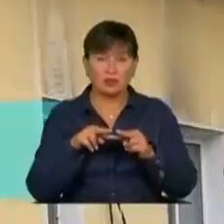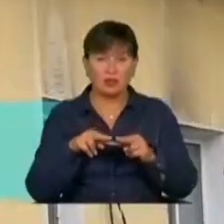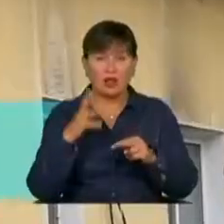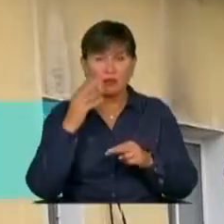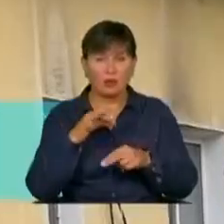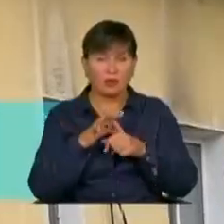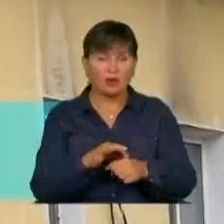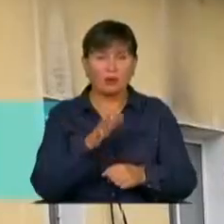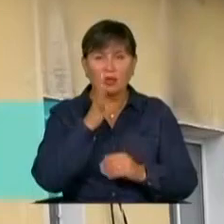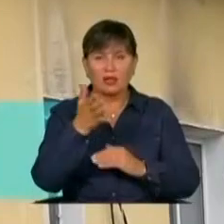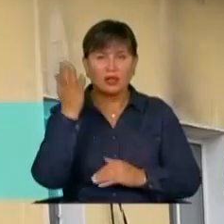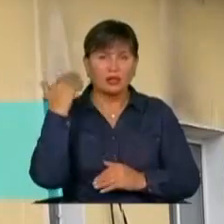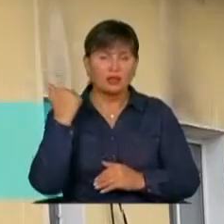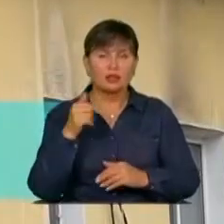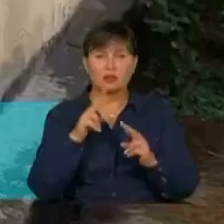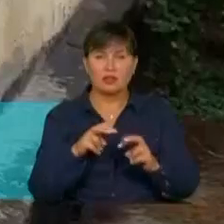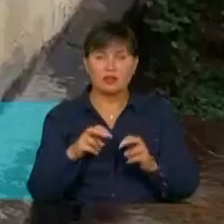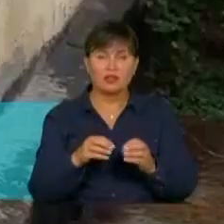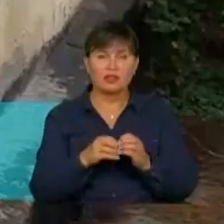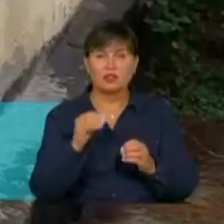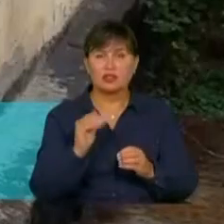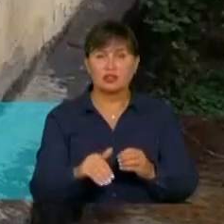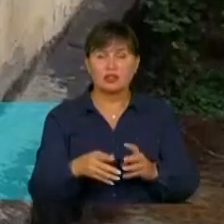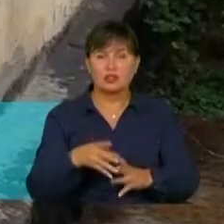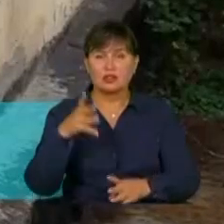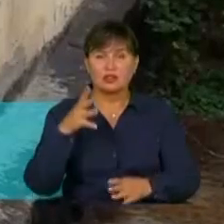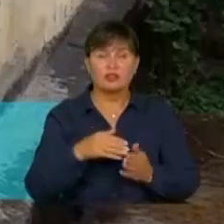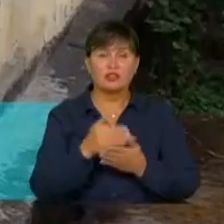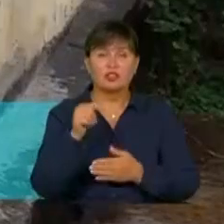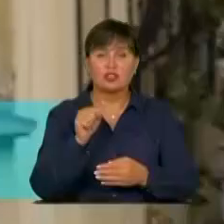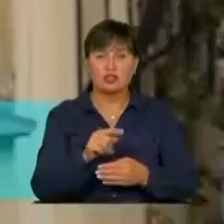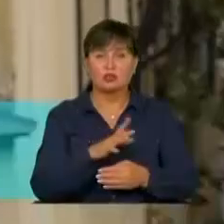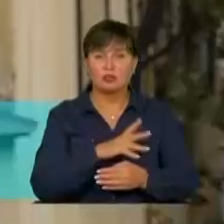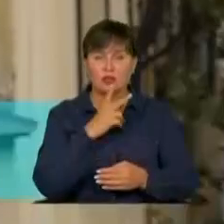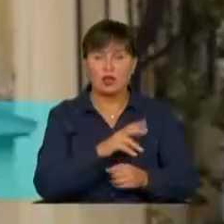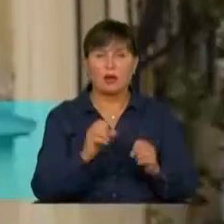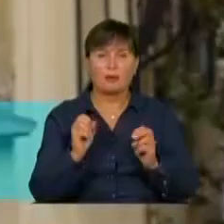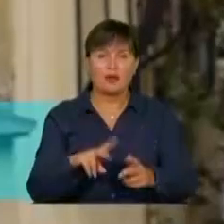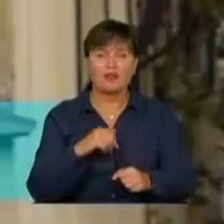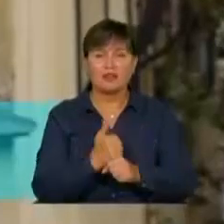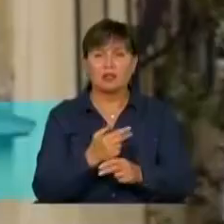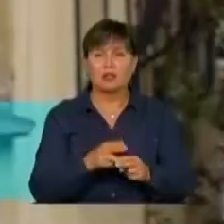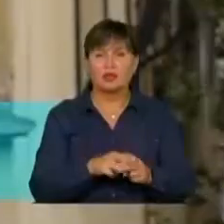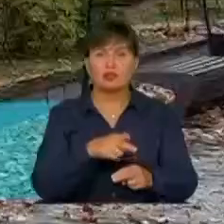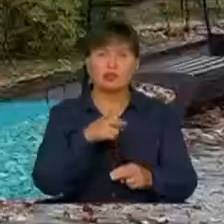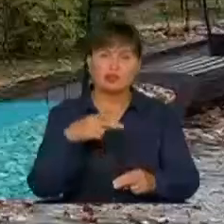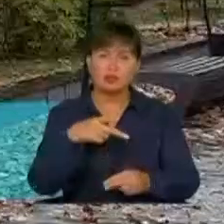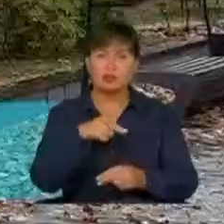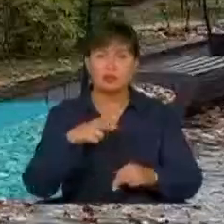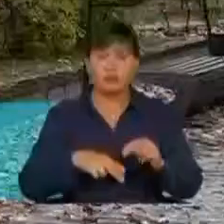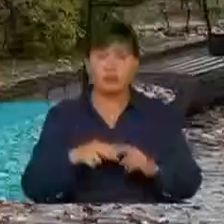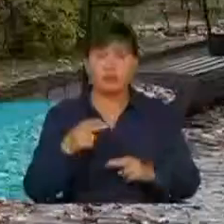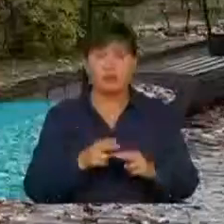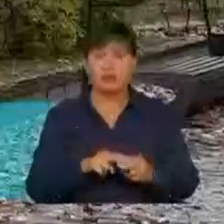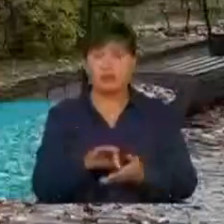проводили 5 лет назад. Тогда из проверенных 10 тысяч зданий свыше 1000 были признаны опасными. В основном это 2-3-этажные строения,